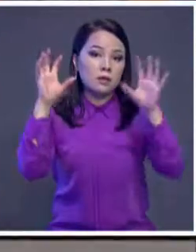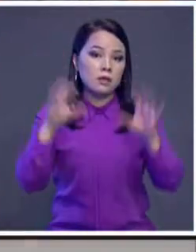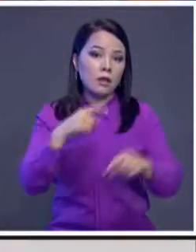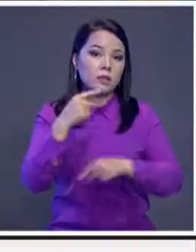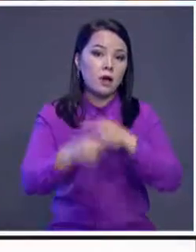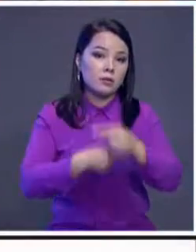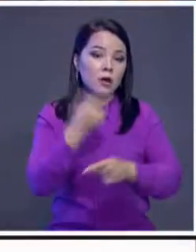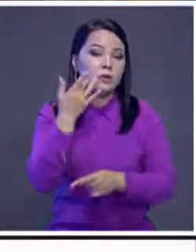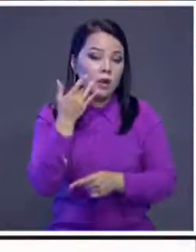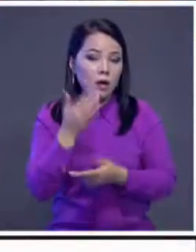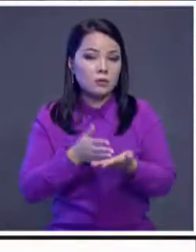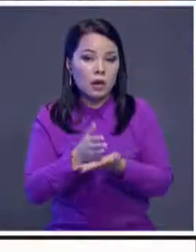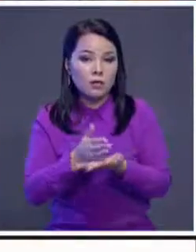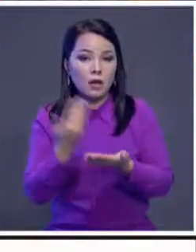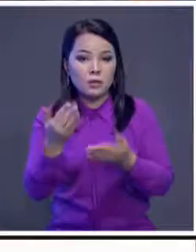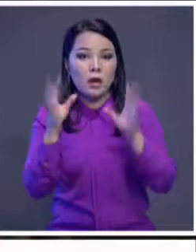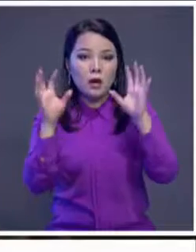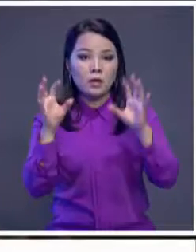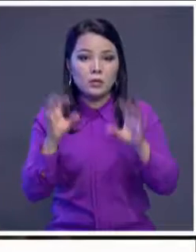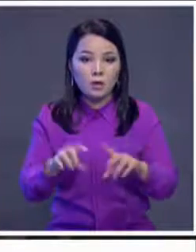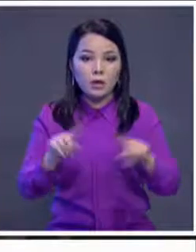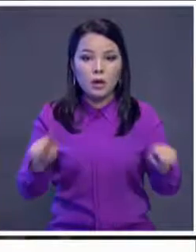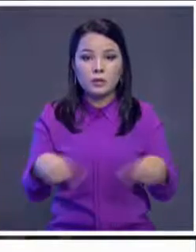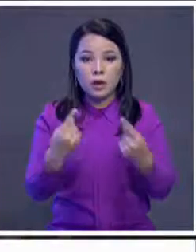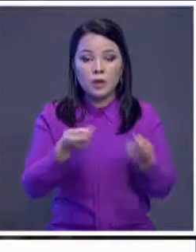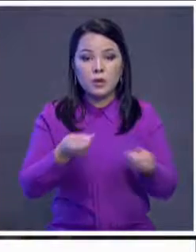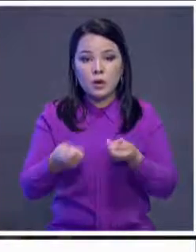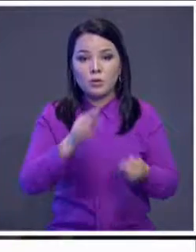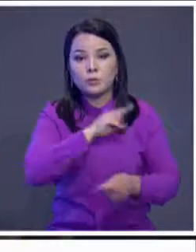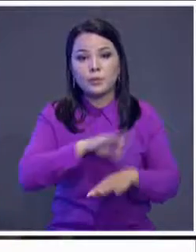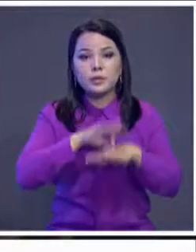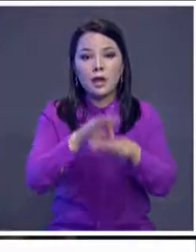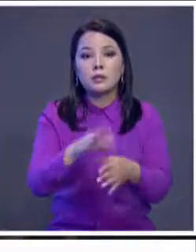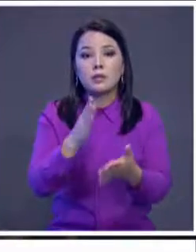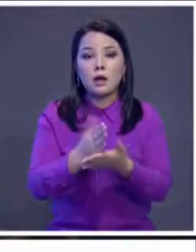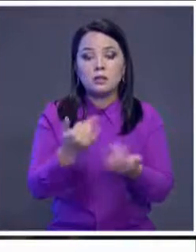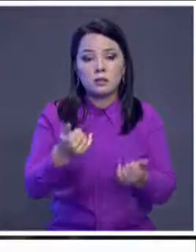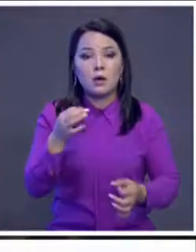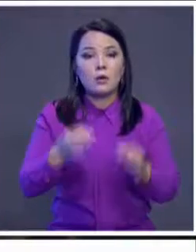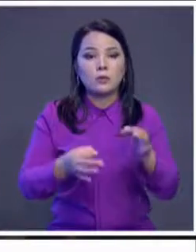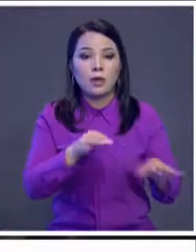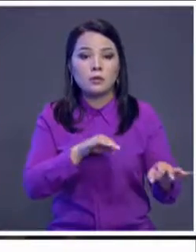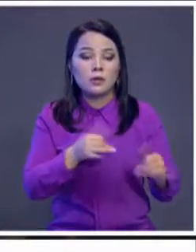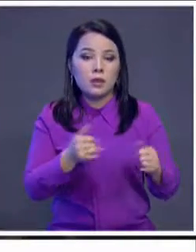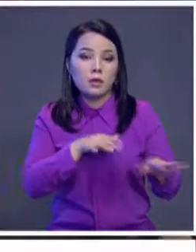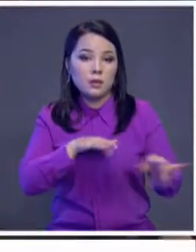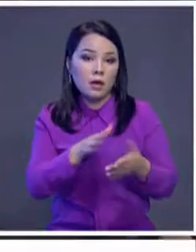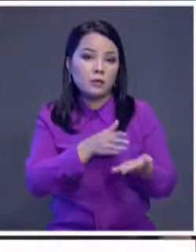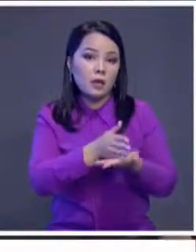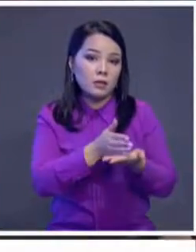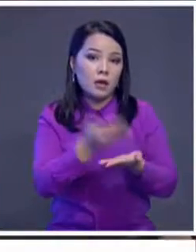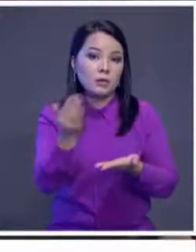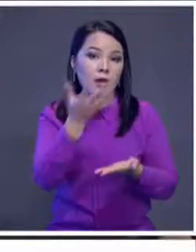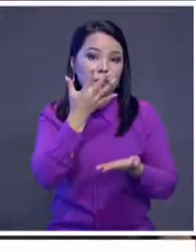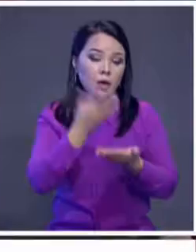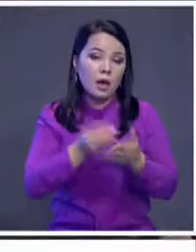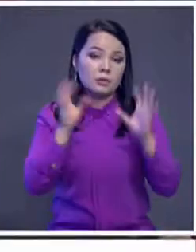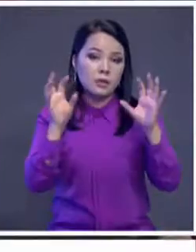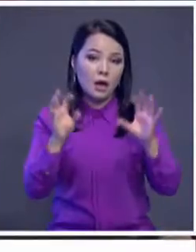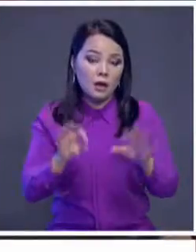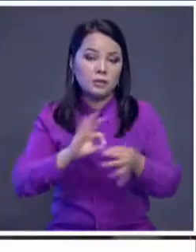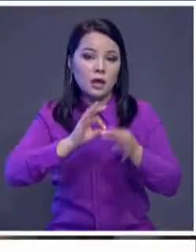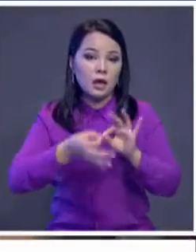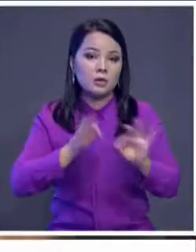кезеңдеріне шолу жасалып, бүгінгі замандағы конституцияның рөлі талқыланды. Сондай қылмыстық саясаттағы заңның үстемдігін арттыру мәселелері де